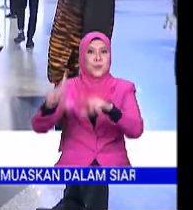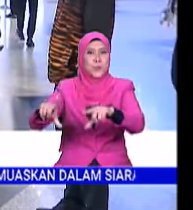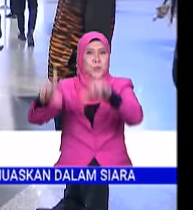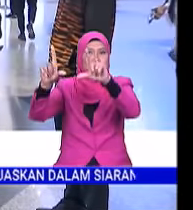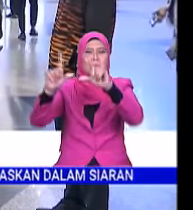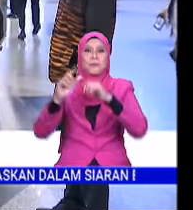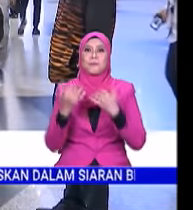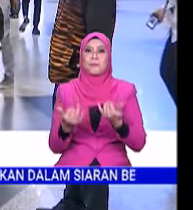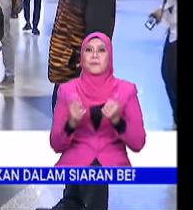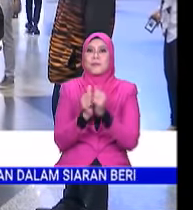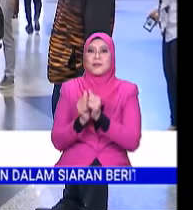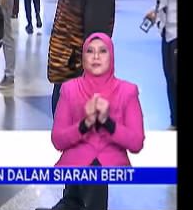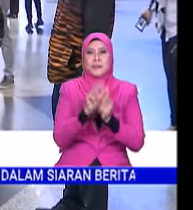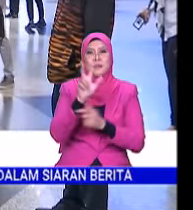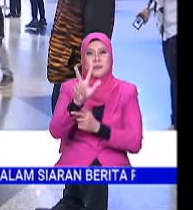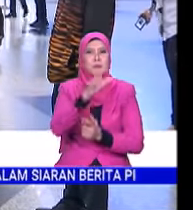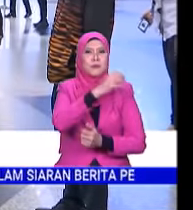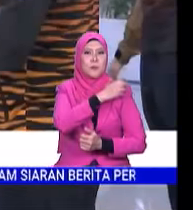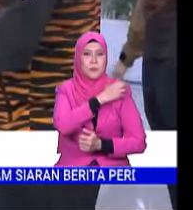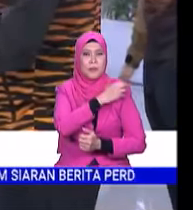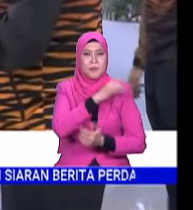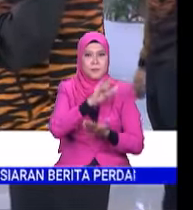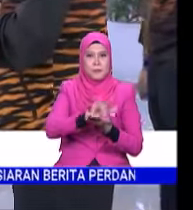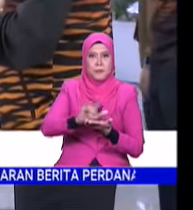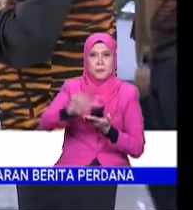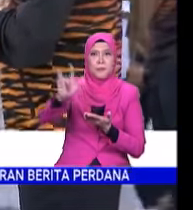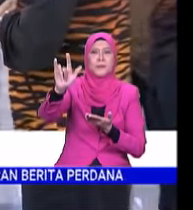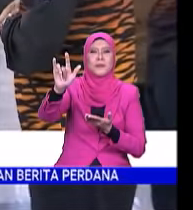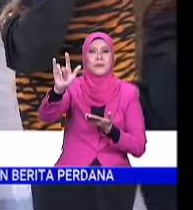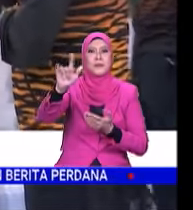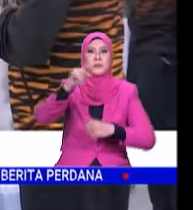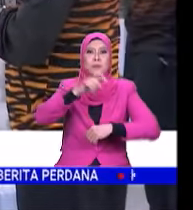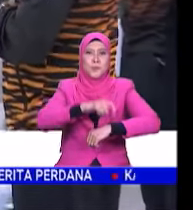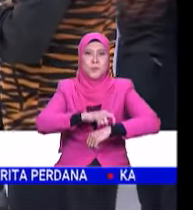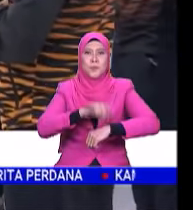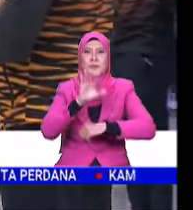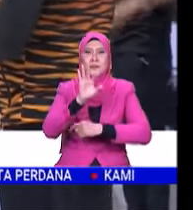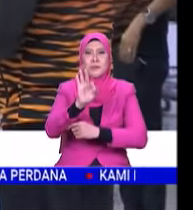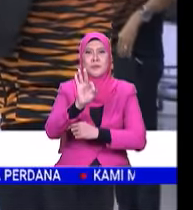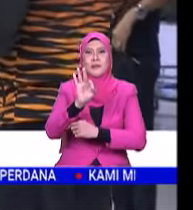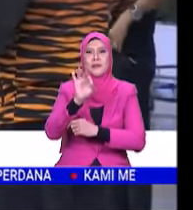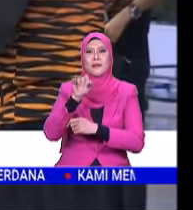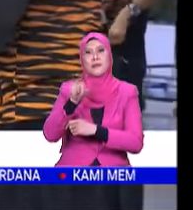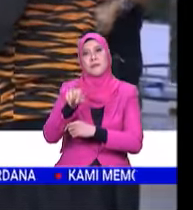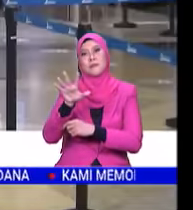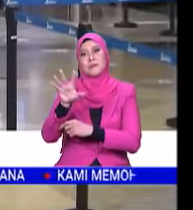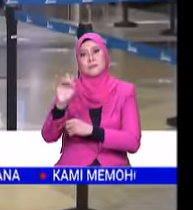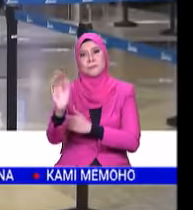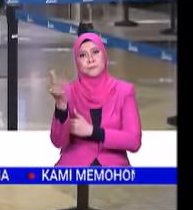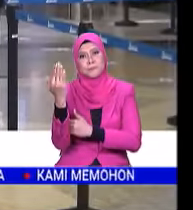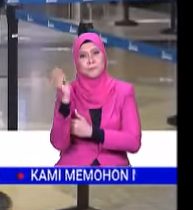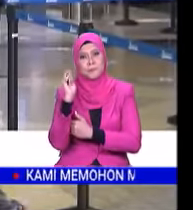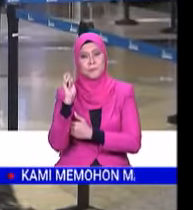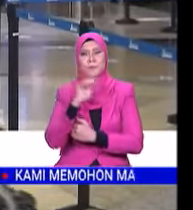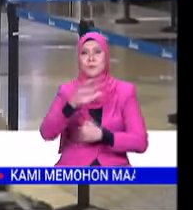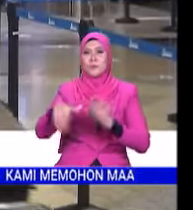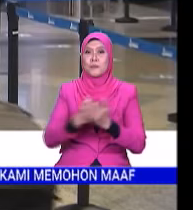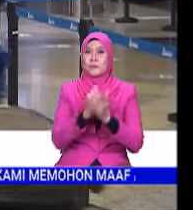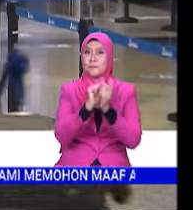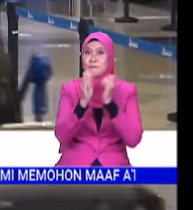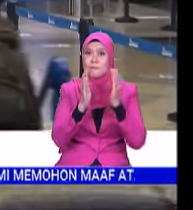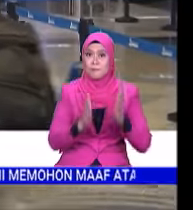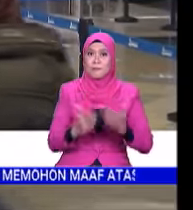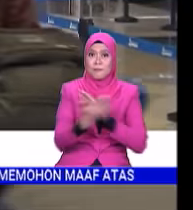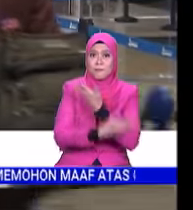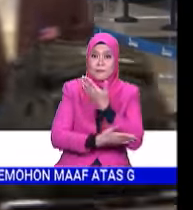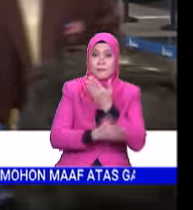Mereka bersama tiga orang pegawai berlepas dari KLIA kira-kira pukul 9.50 pagi tadi. Kesemua atlet negara